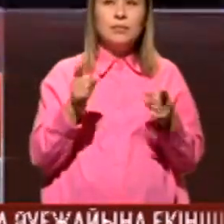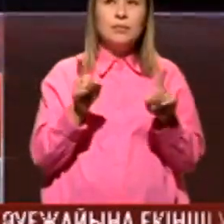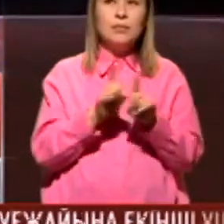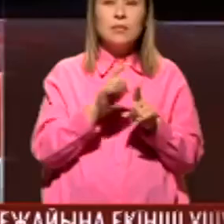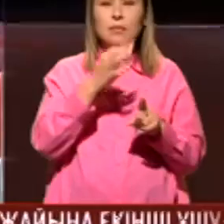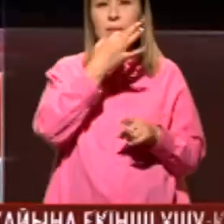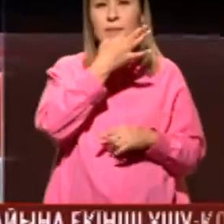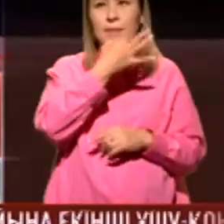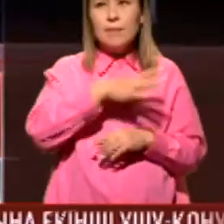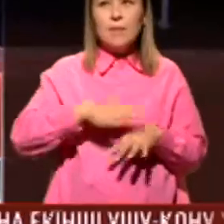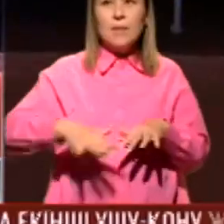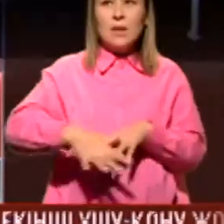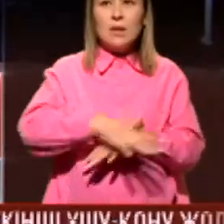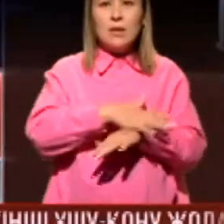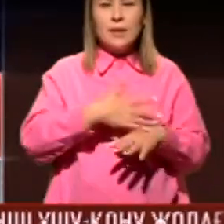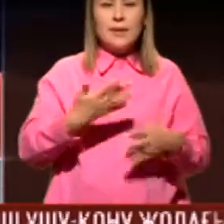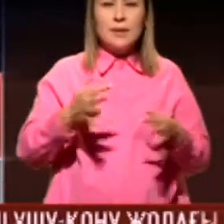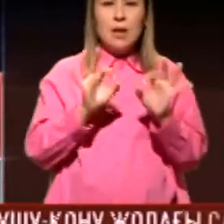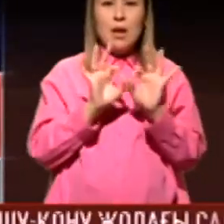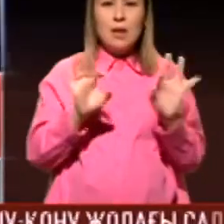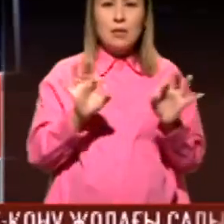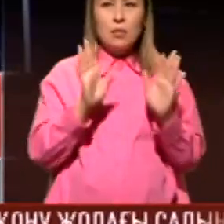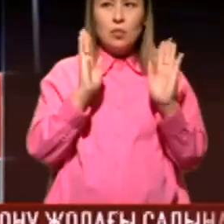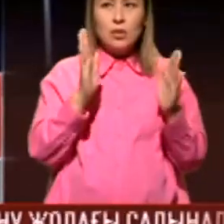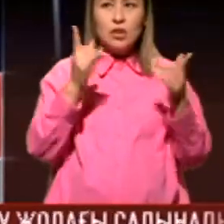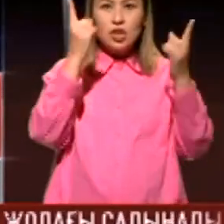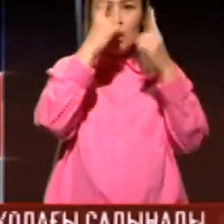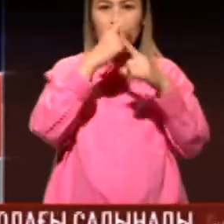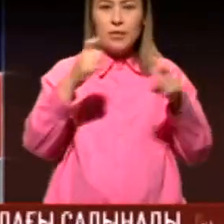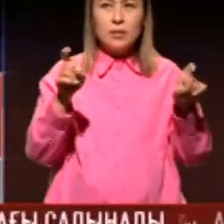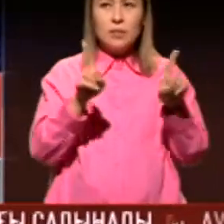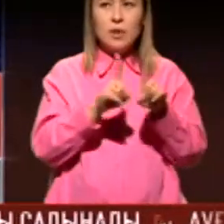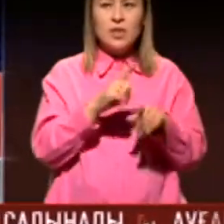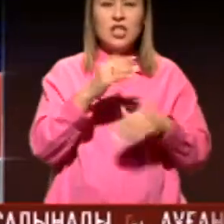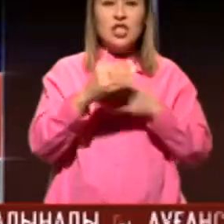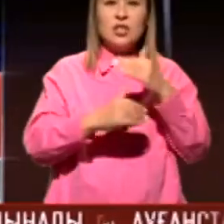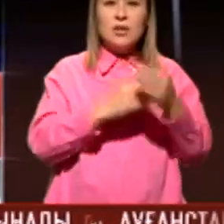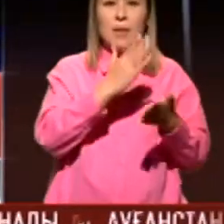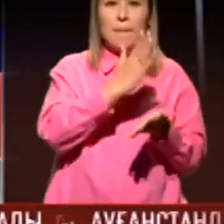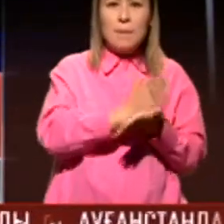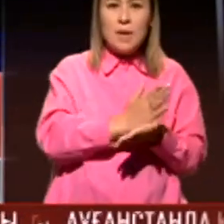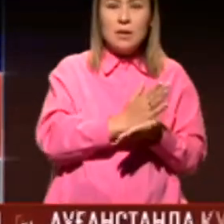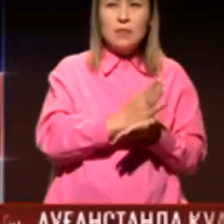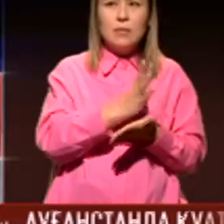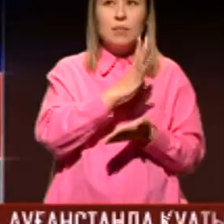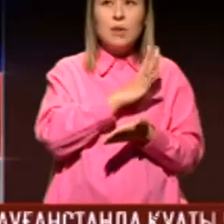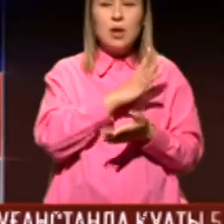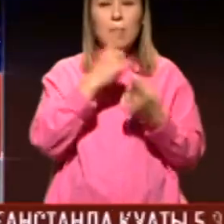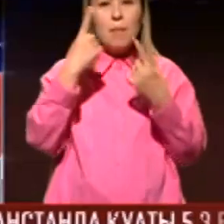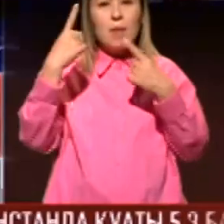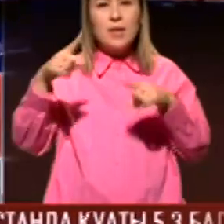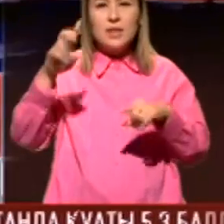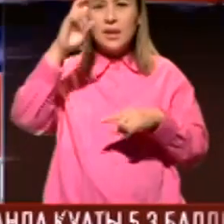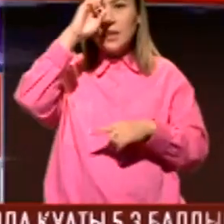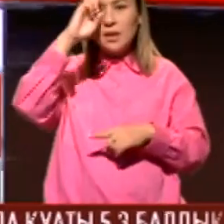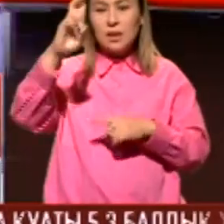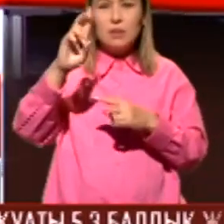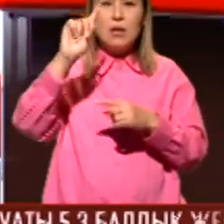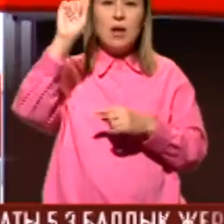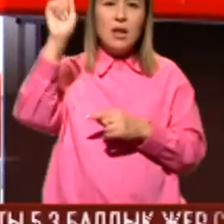Яғни халыққа айтатын болсақ, жариялайтын болсақ бір қатар жетістігі бар, бірақ біз ешқашан басқа елдегі